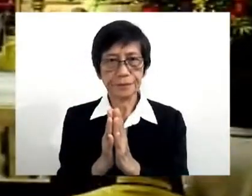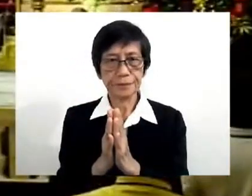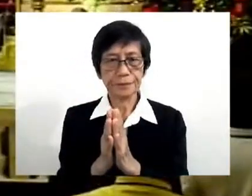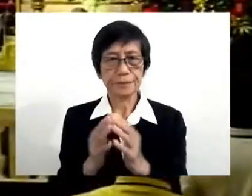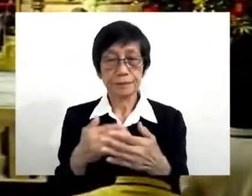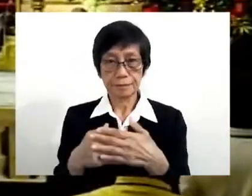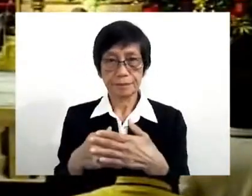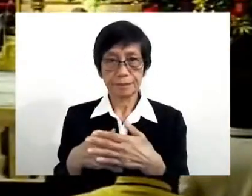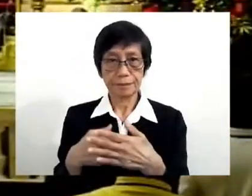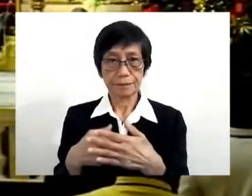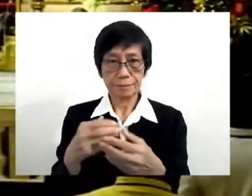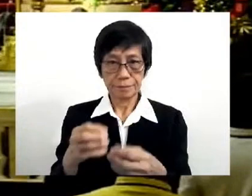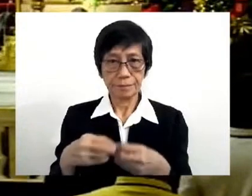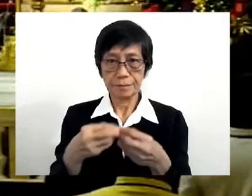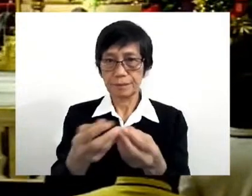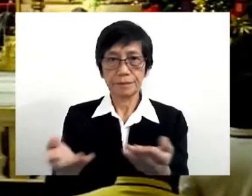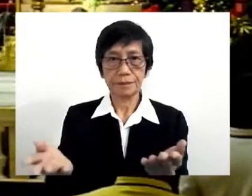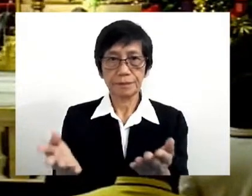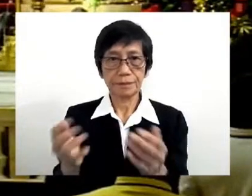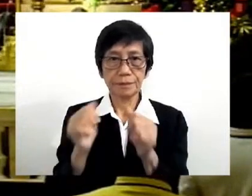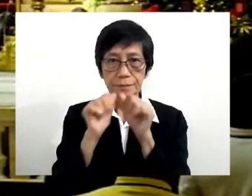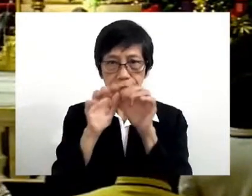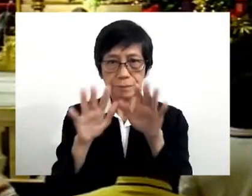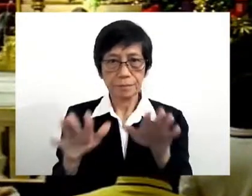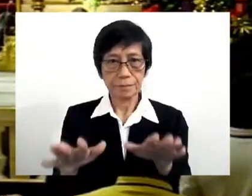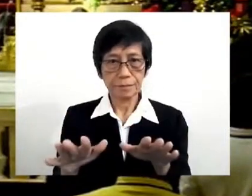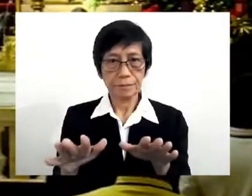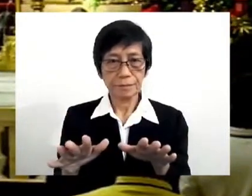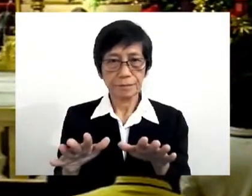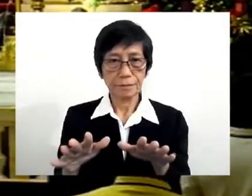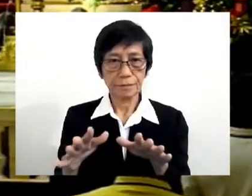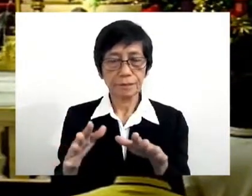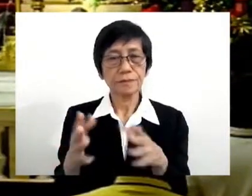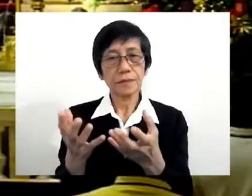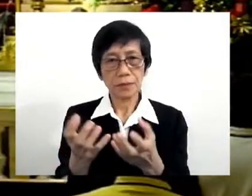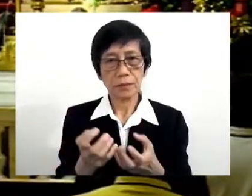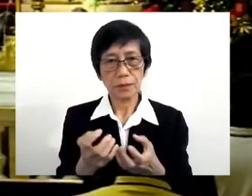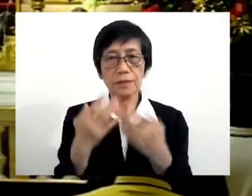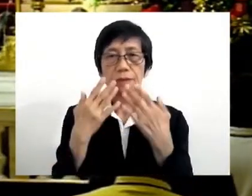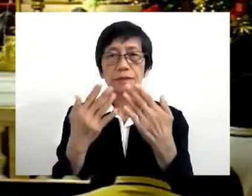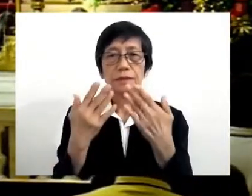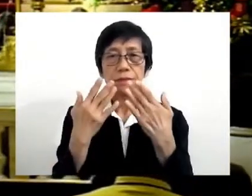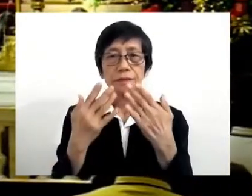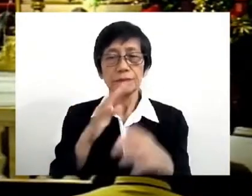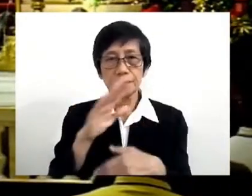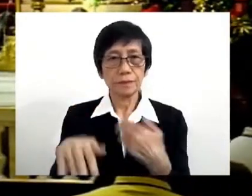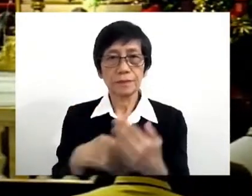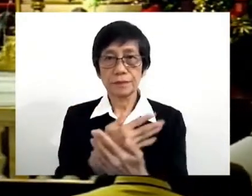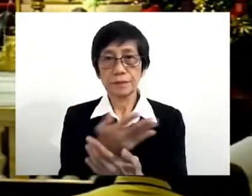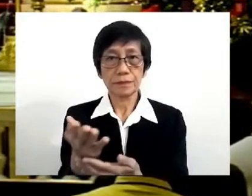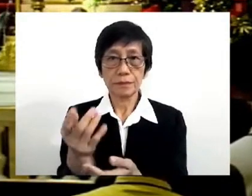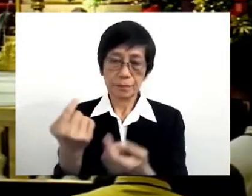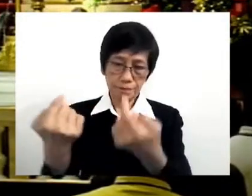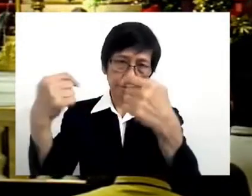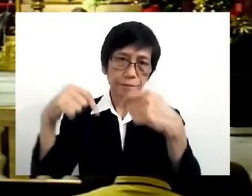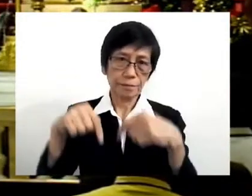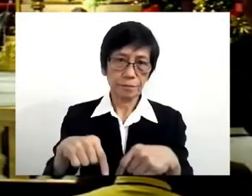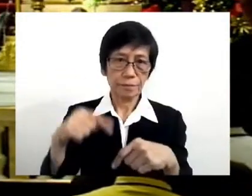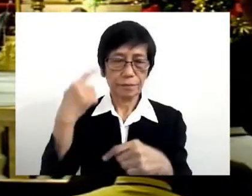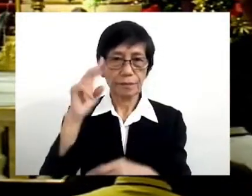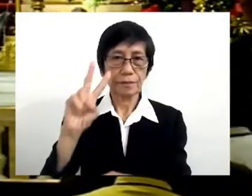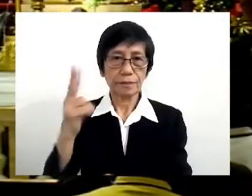ang pagbabasbas ay nais ko pong pasalamatan kayong lahat na dumating para sa ating ikalawang